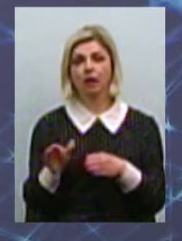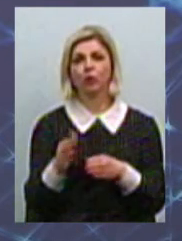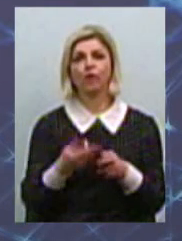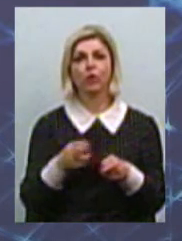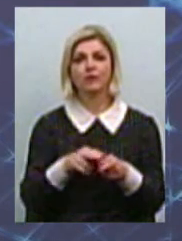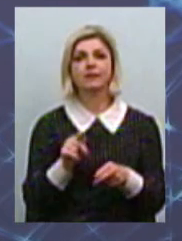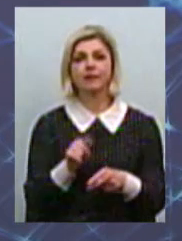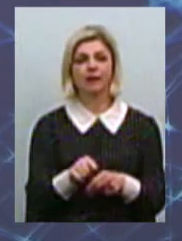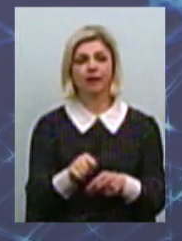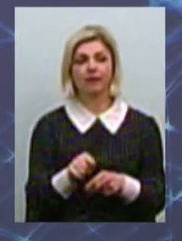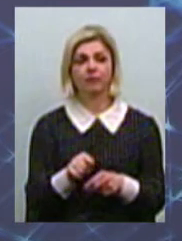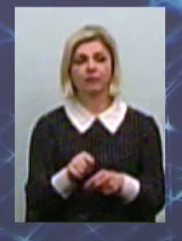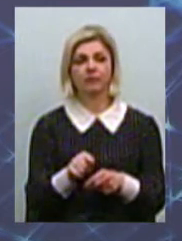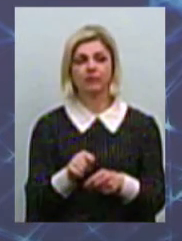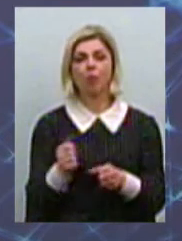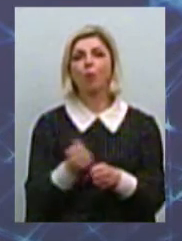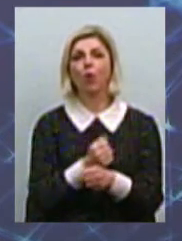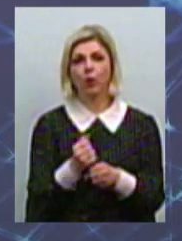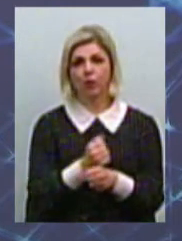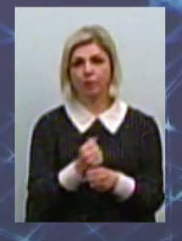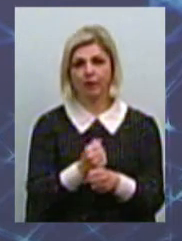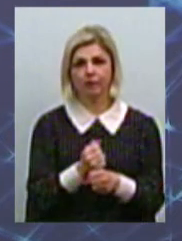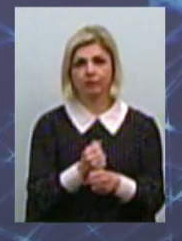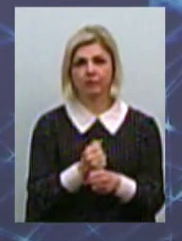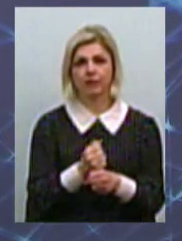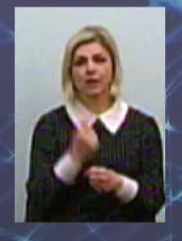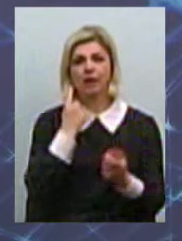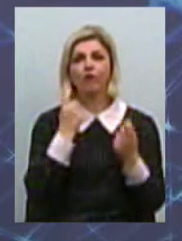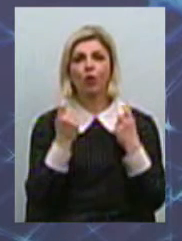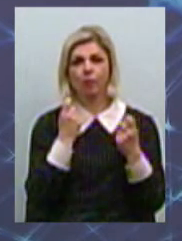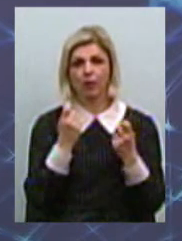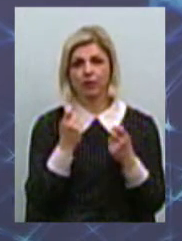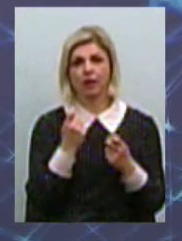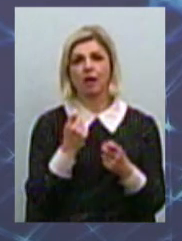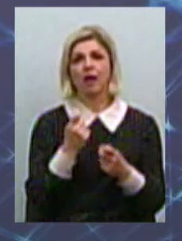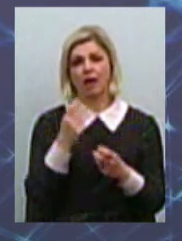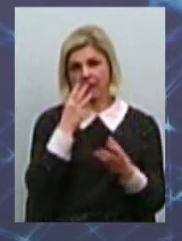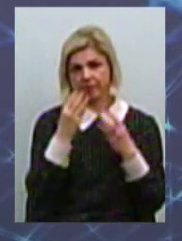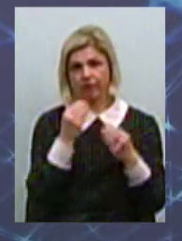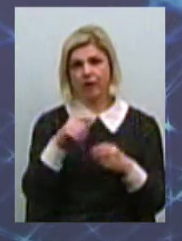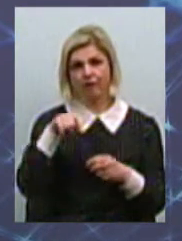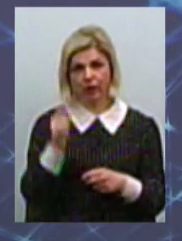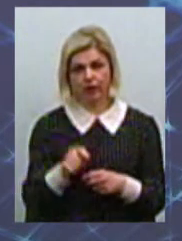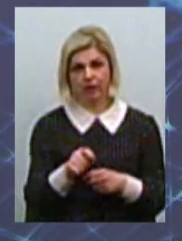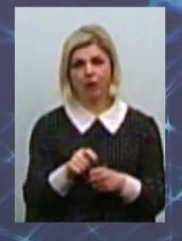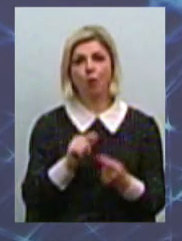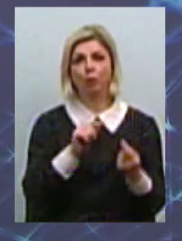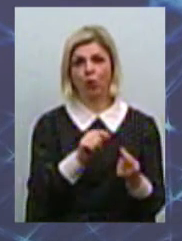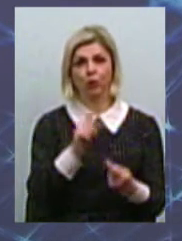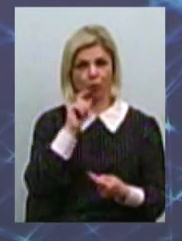оцієї боротьби з інформаційною складовою гібридної війни, яку веде проти